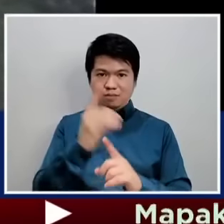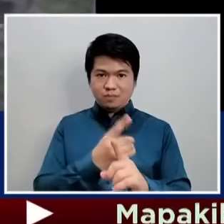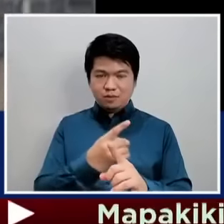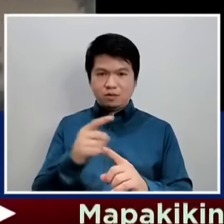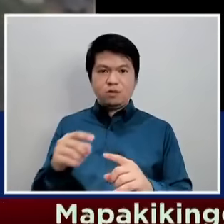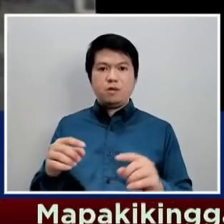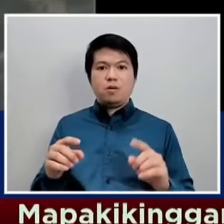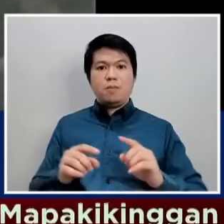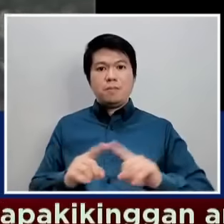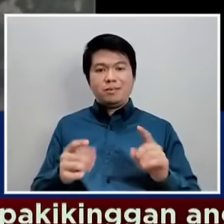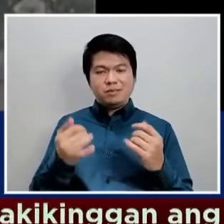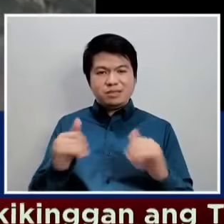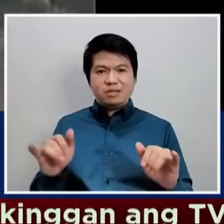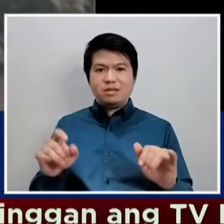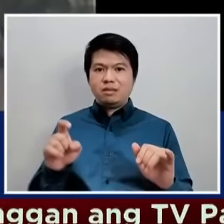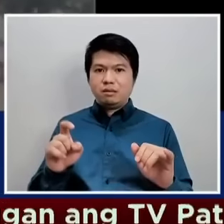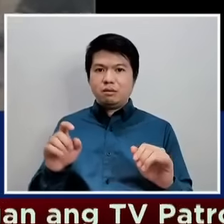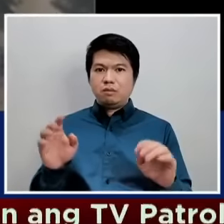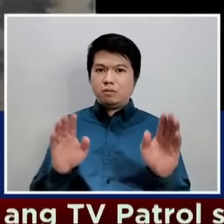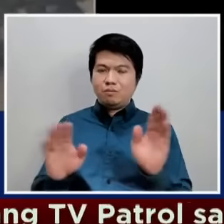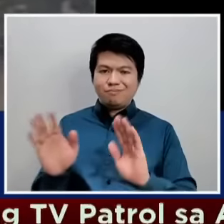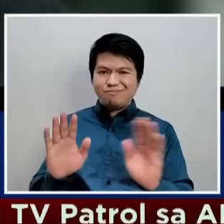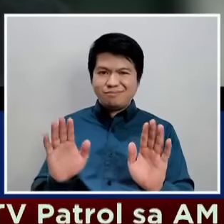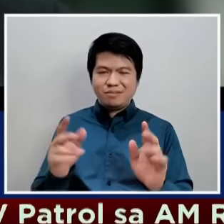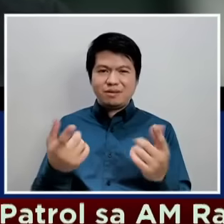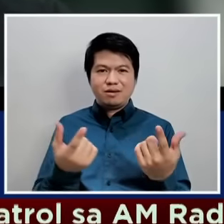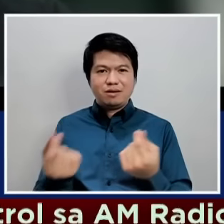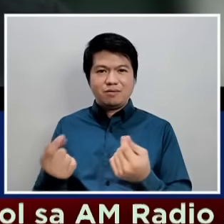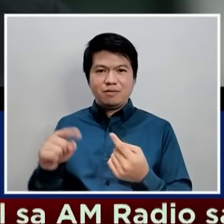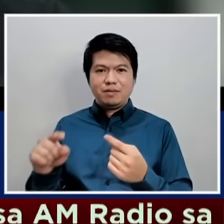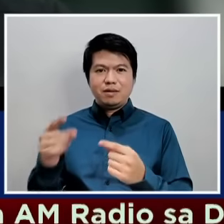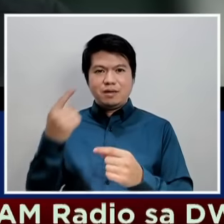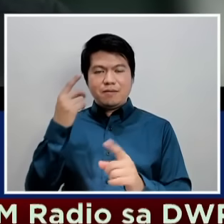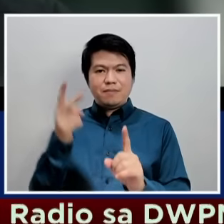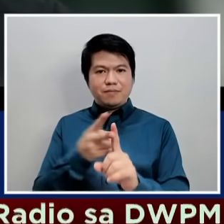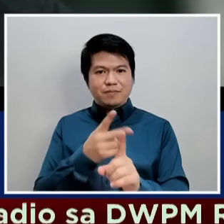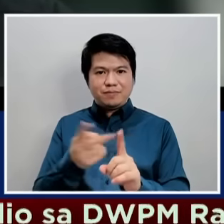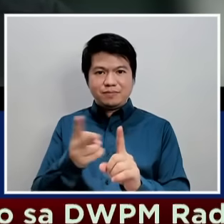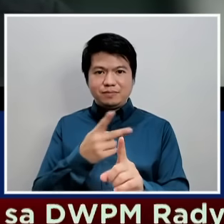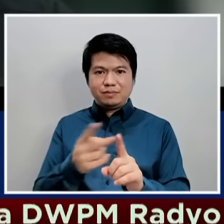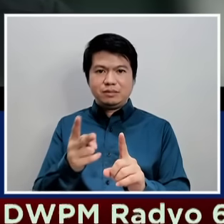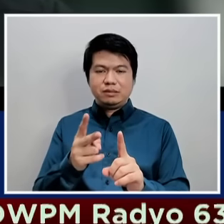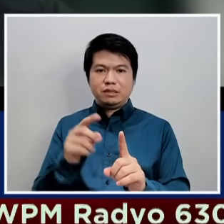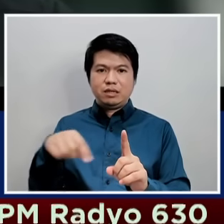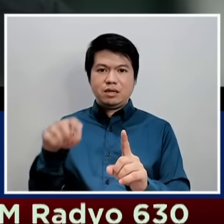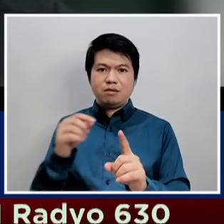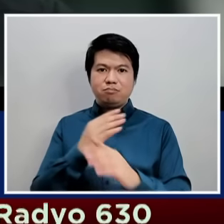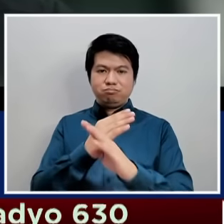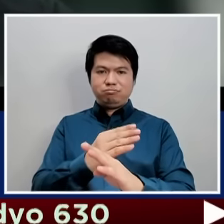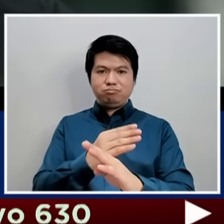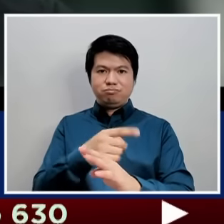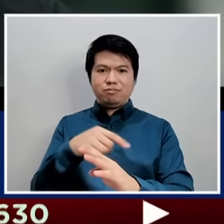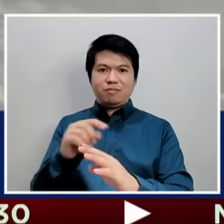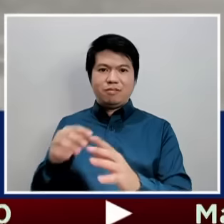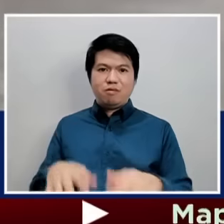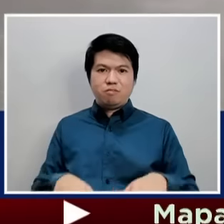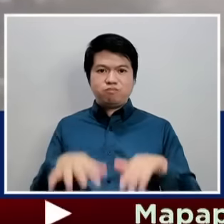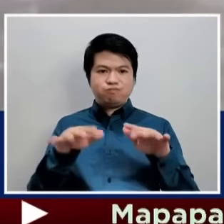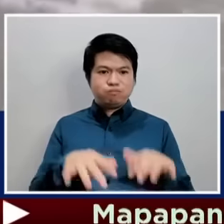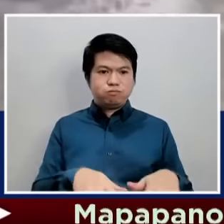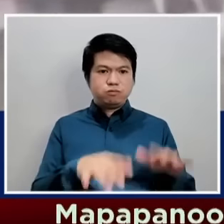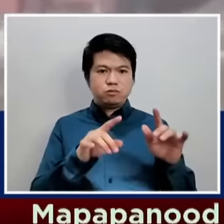para maiwasan ang maging biktima ng kalamidad. Babaha at babaha because of the natural topography ng Pilipinas.